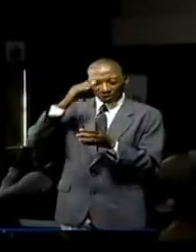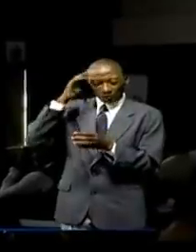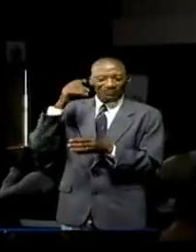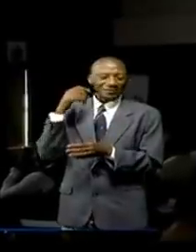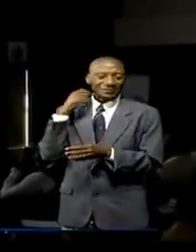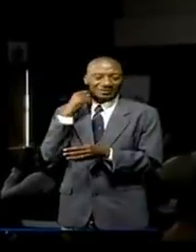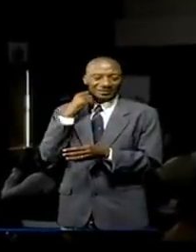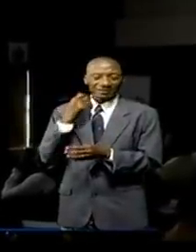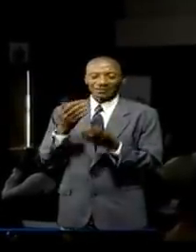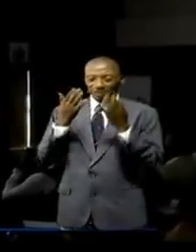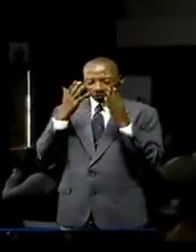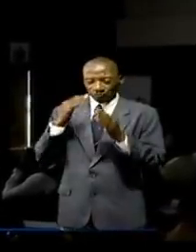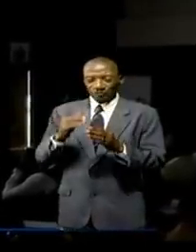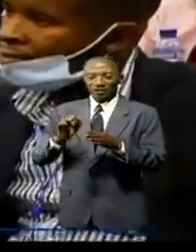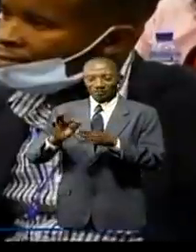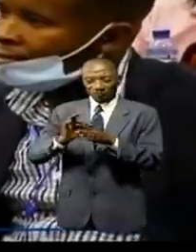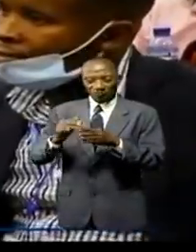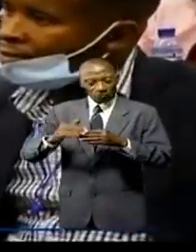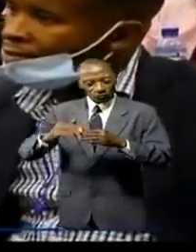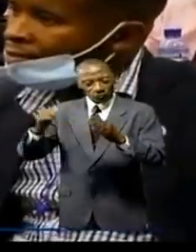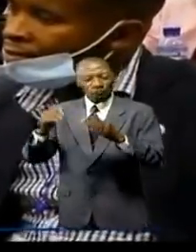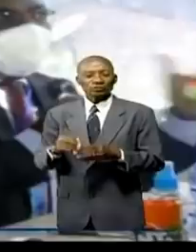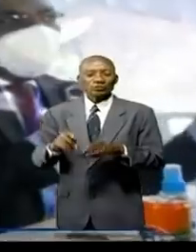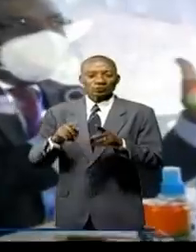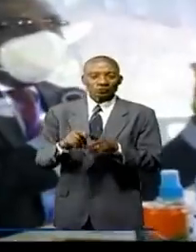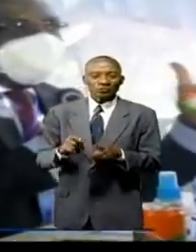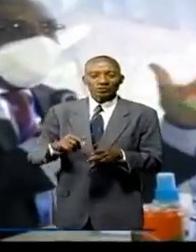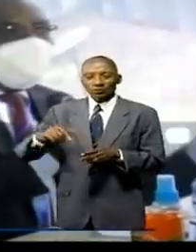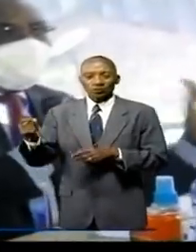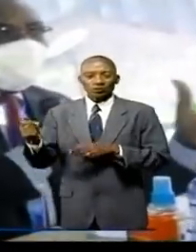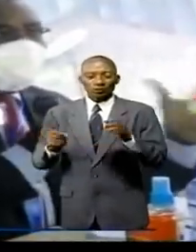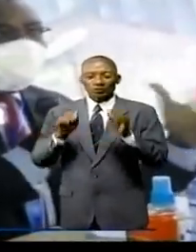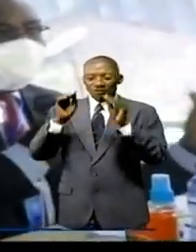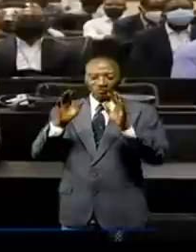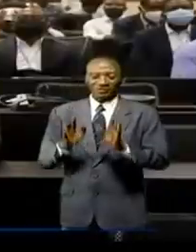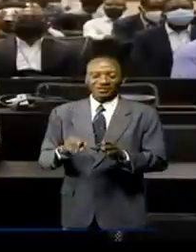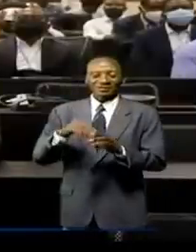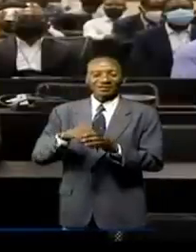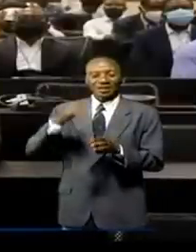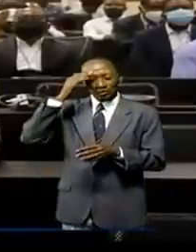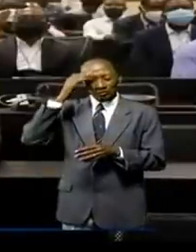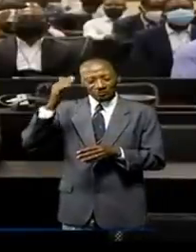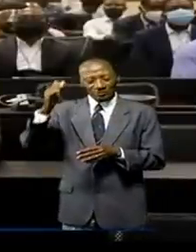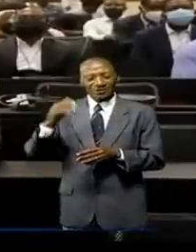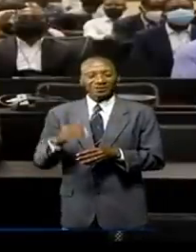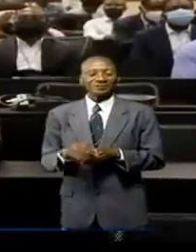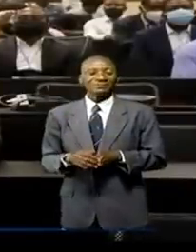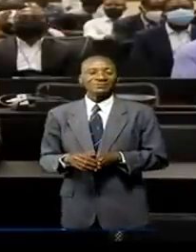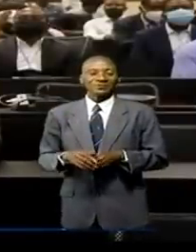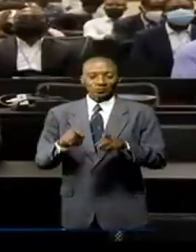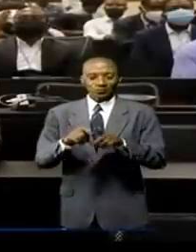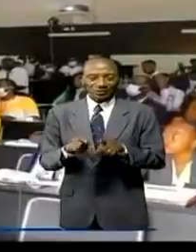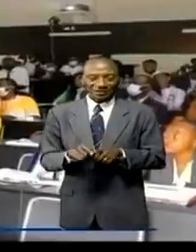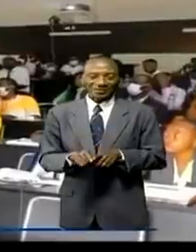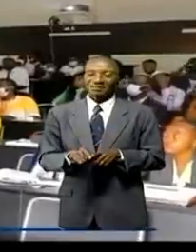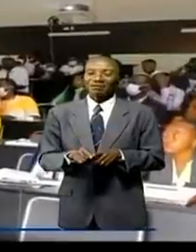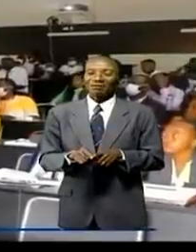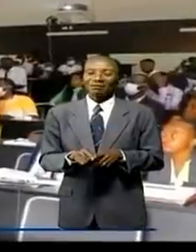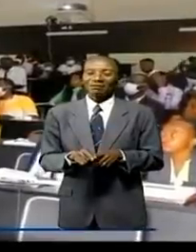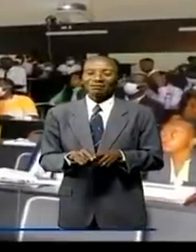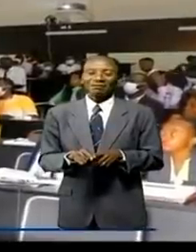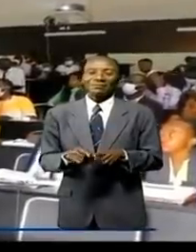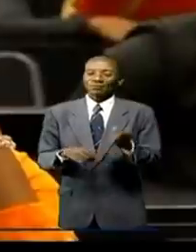formation, les médecins, les acteurs sanitaires ainsi que les professeurs d'université, sans oublier les doyens de la faculté de médecine de l'UNIKIN. De